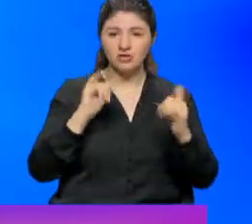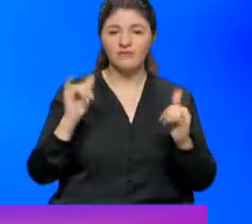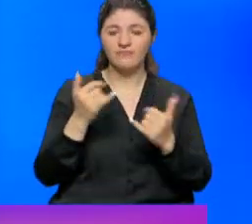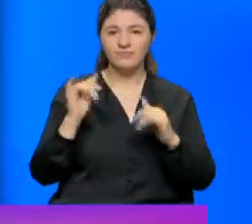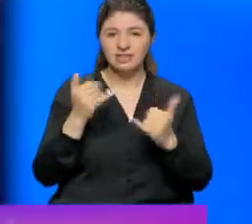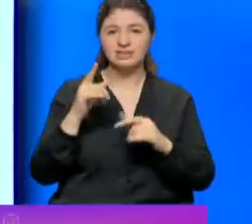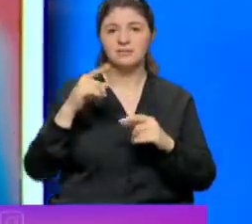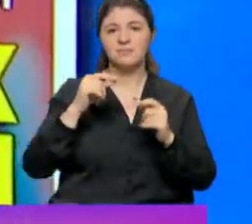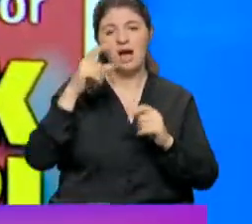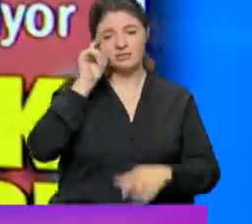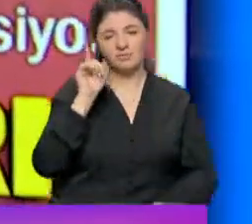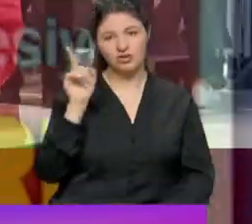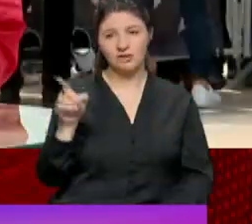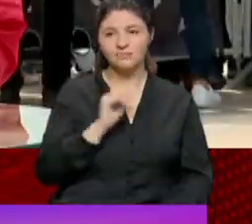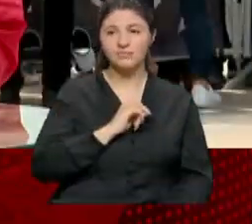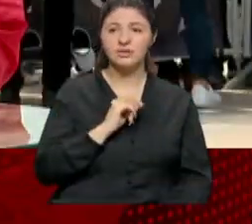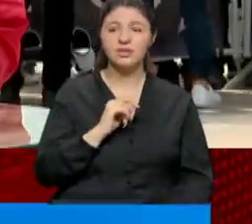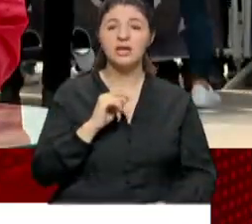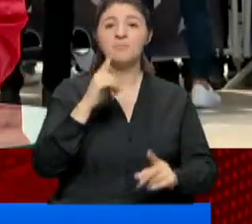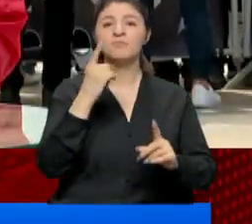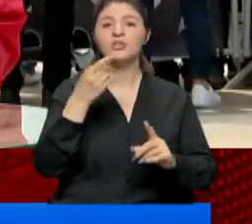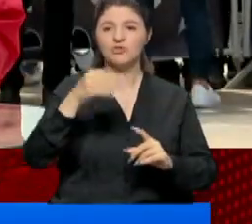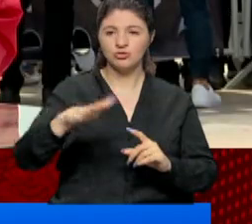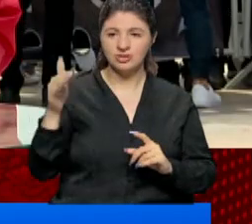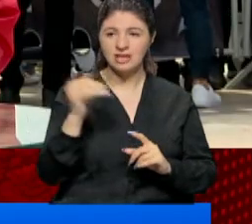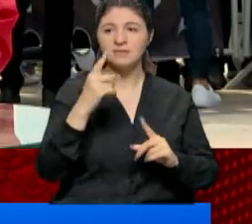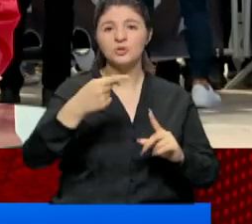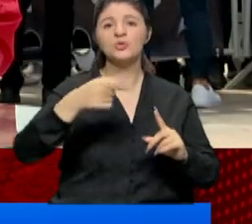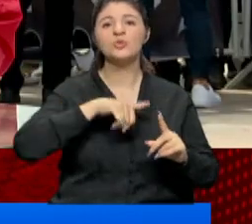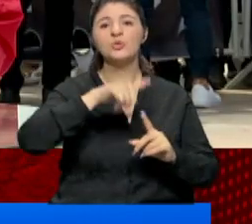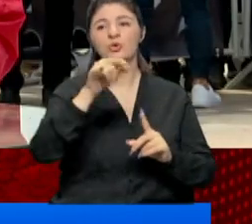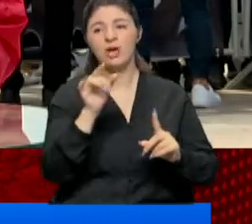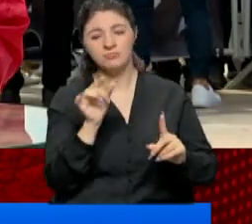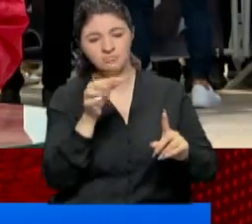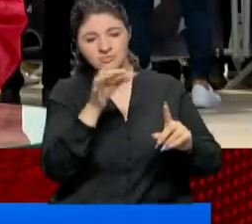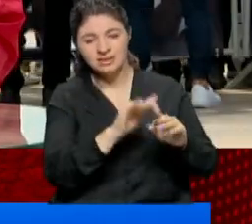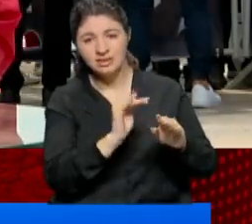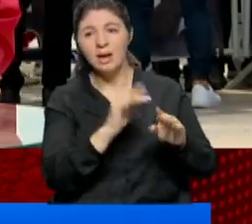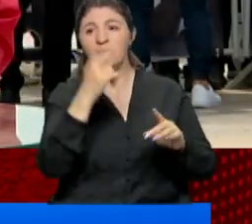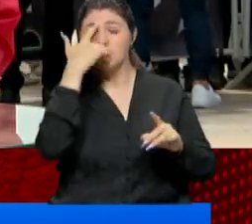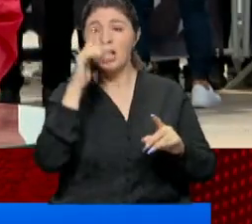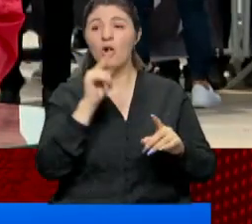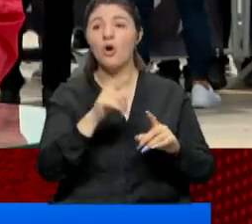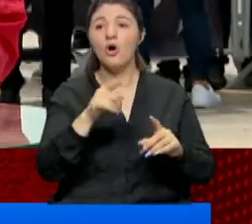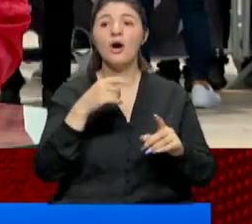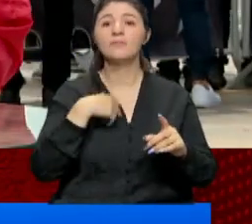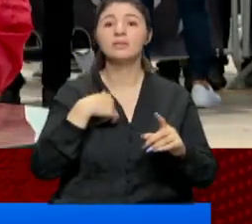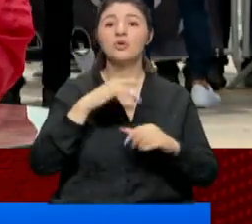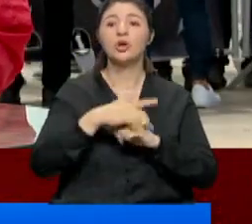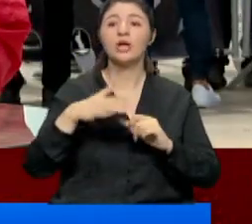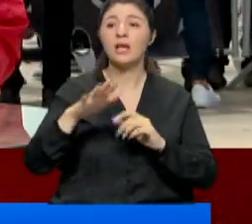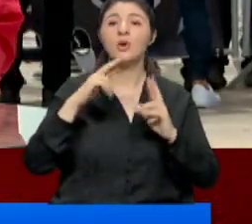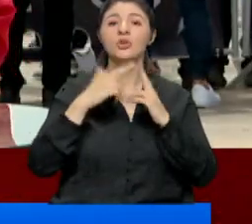fakülte O bir uçak gelsin bir Teyyare değilsin belki o ülkelerimizi